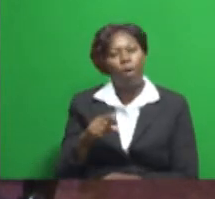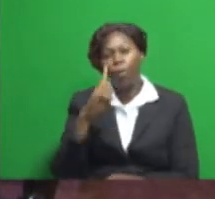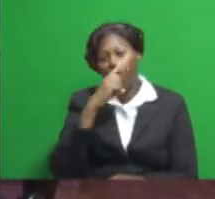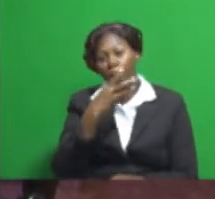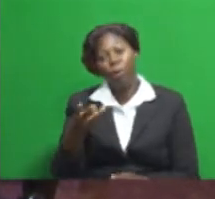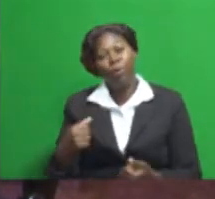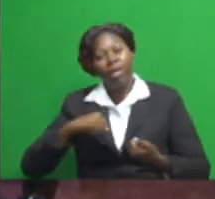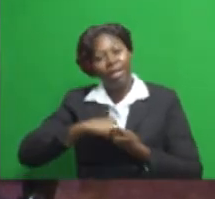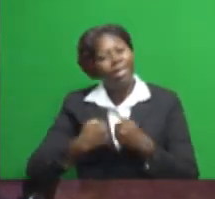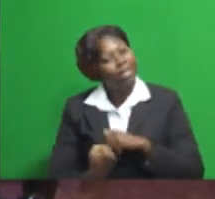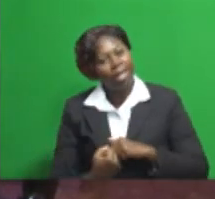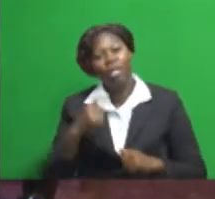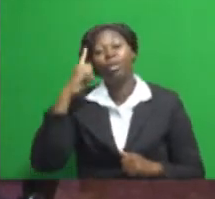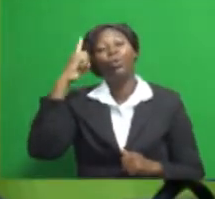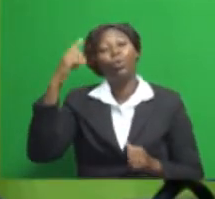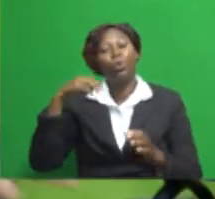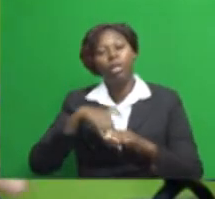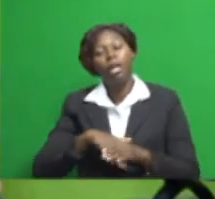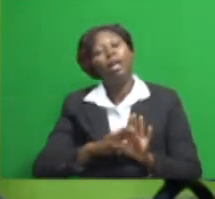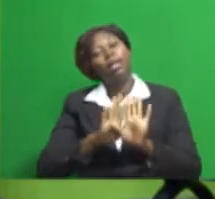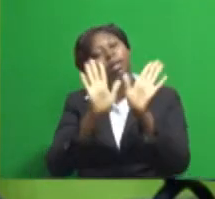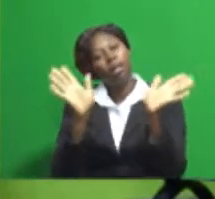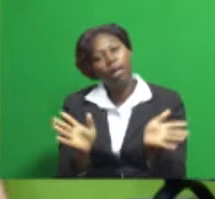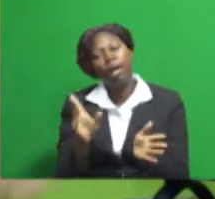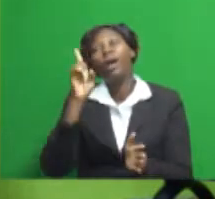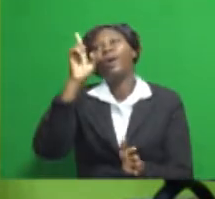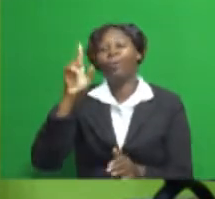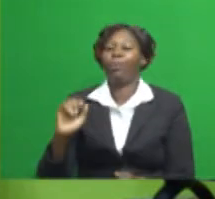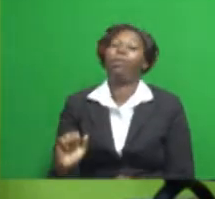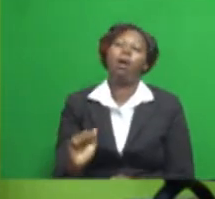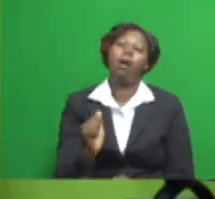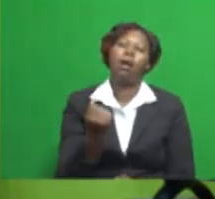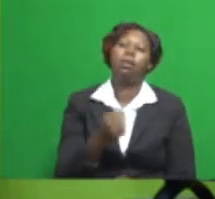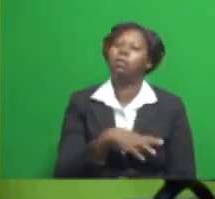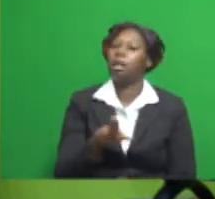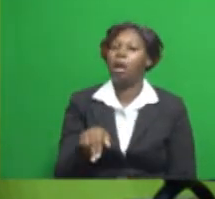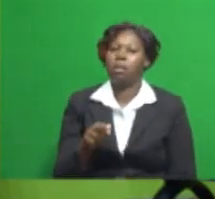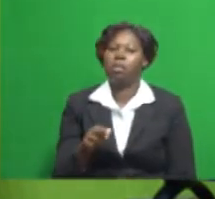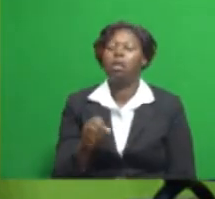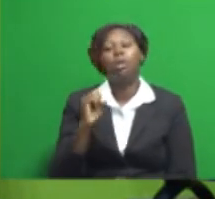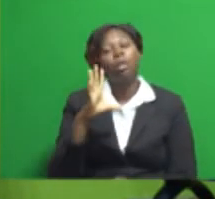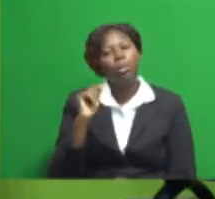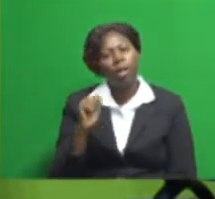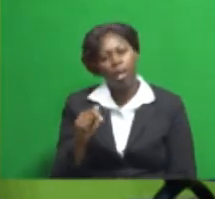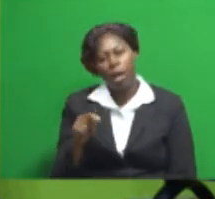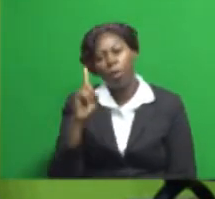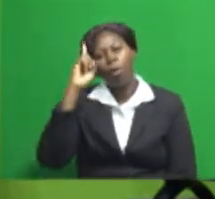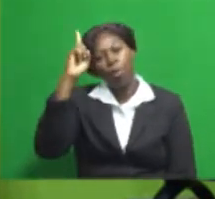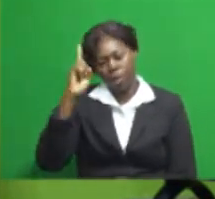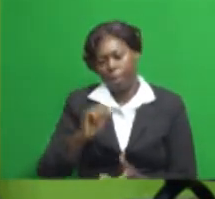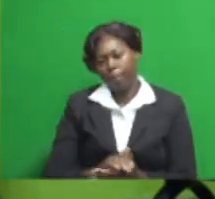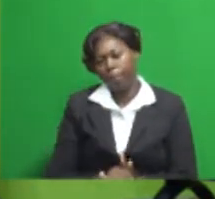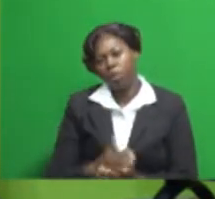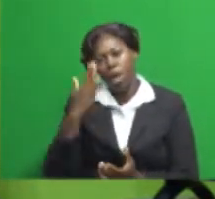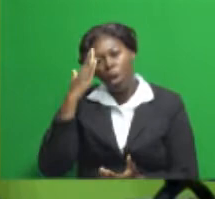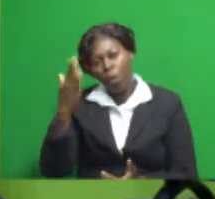achida akaharamba akanyarara. Anopindura zviri decisive zvinobva zvabuda pachena. Saka Mwari uyu ka akaita